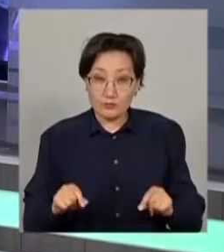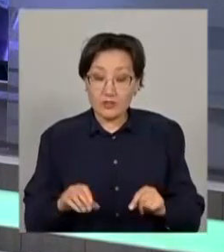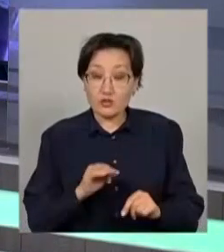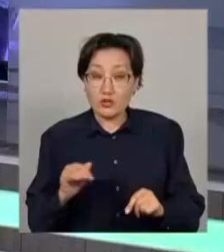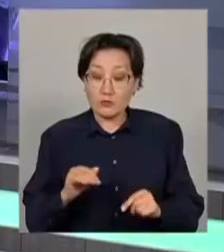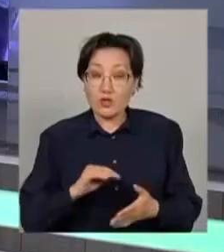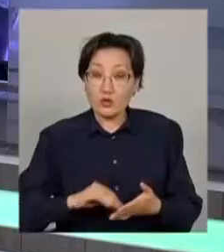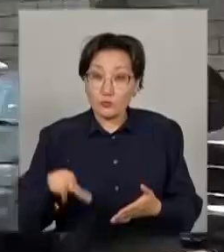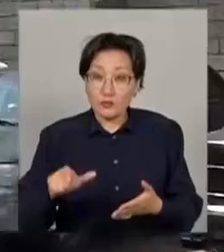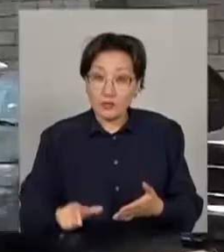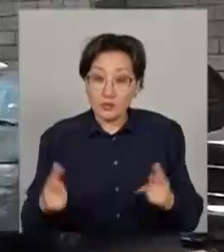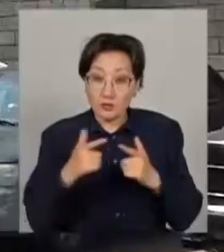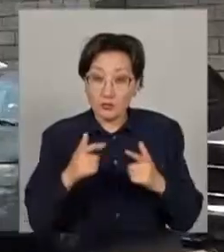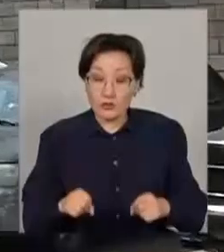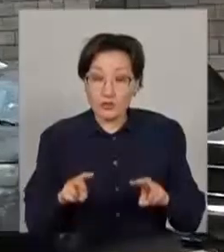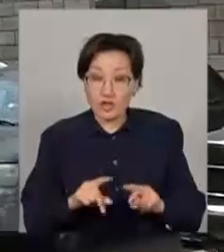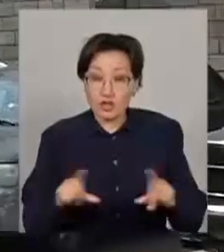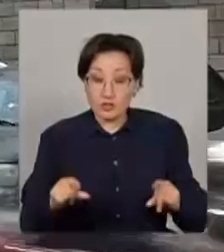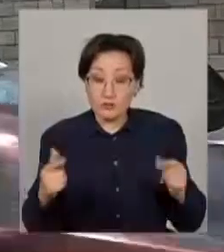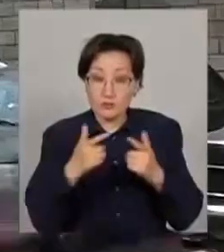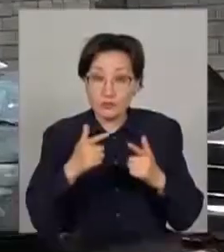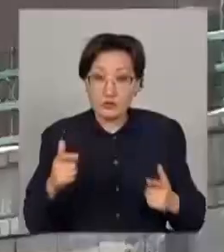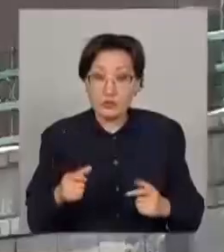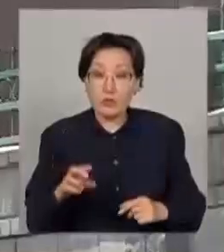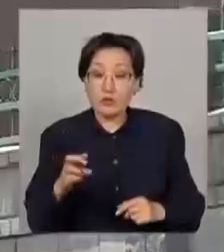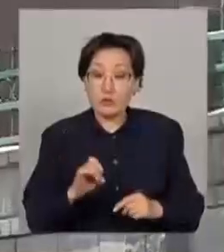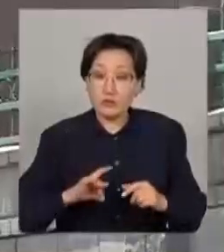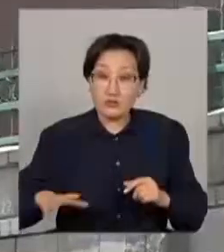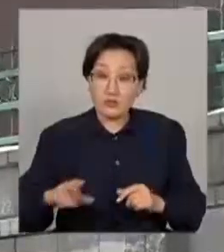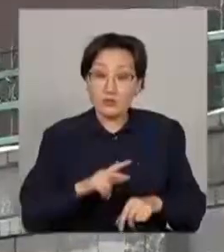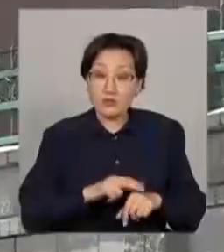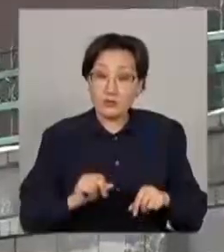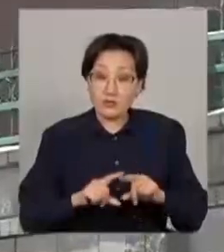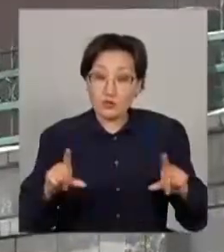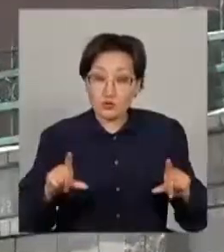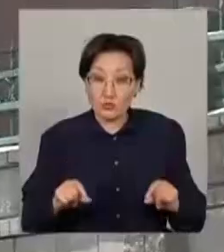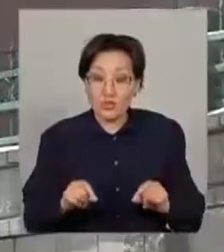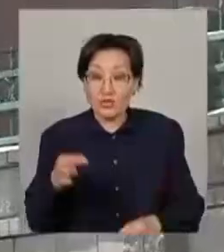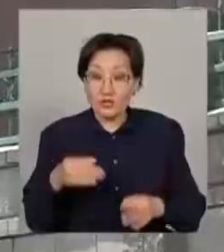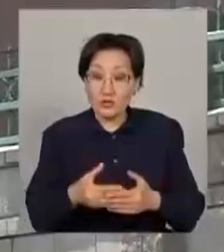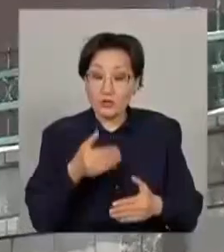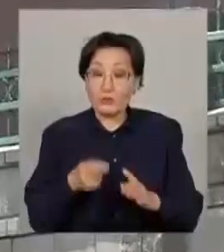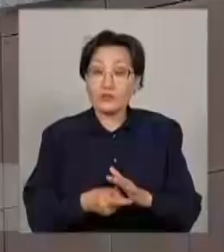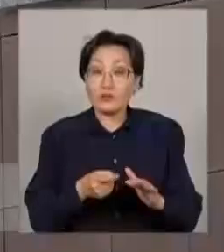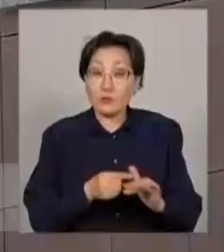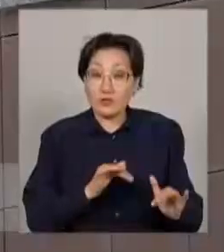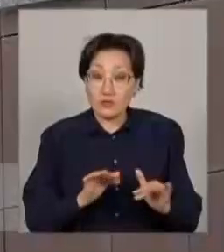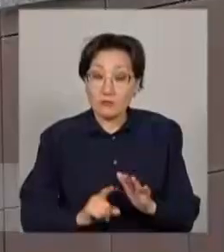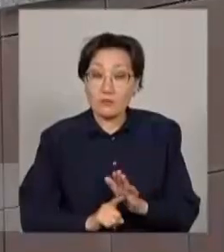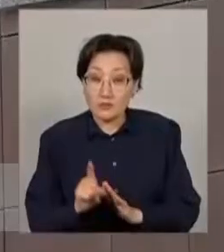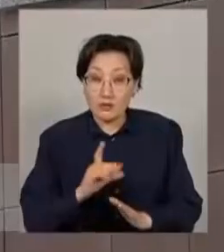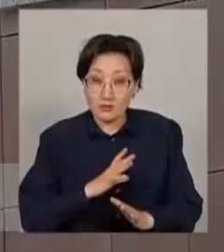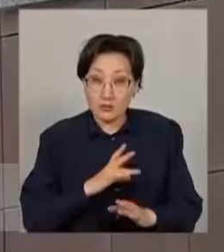ресми өкілі хабарлады. Құзырлы органның мәліметіне сәйкес, Бостандық ауданы полиция басқармасы сотқа дейінгі тергеп-тексеруді